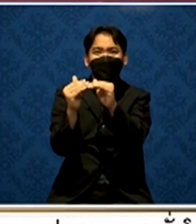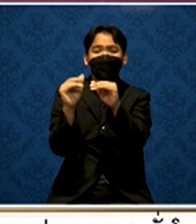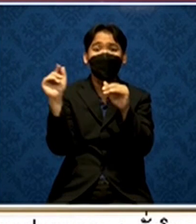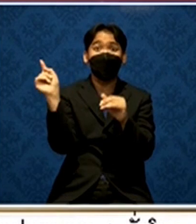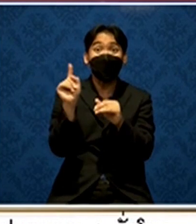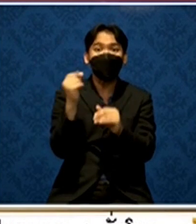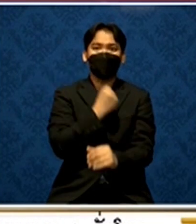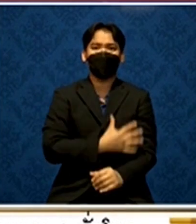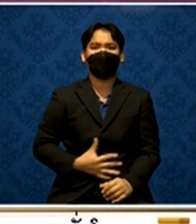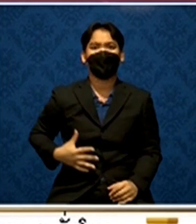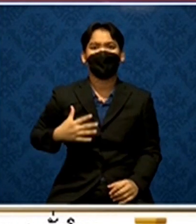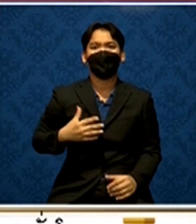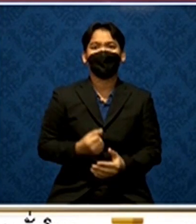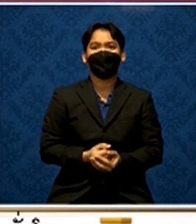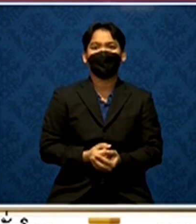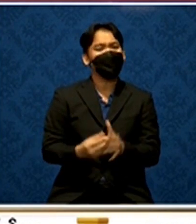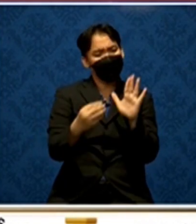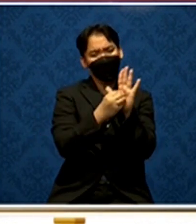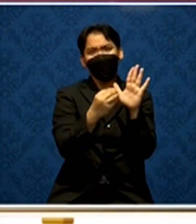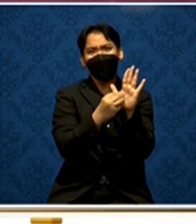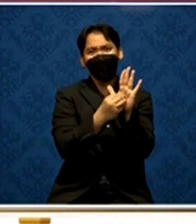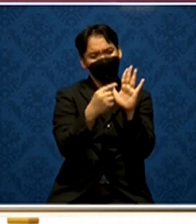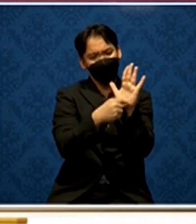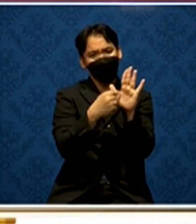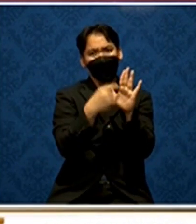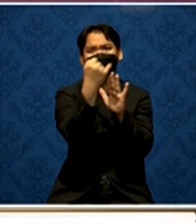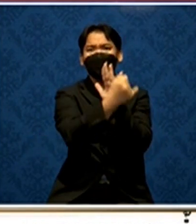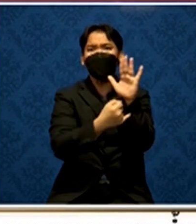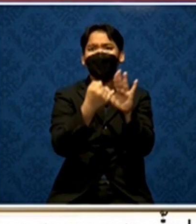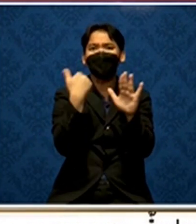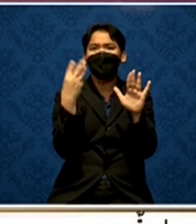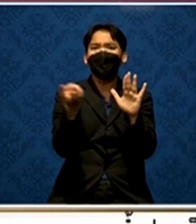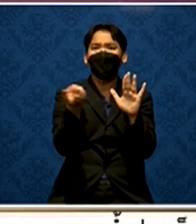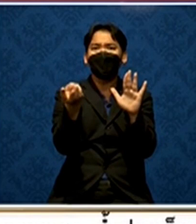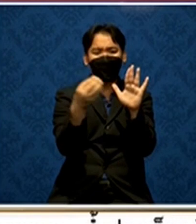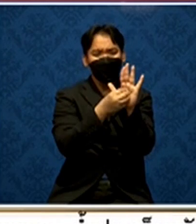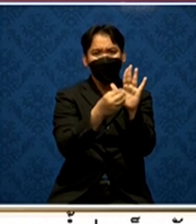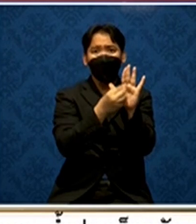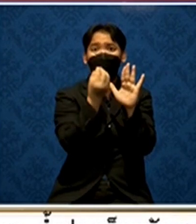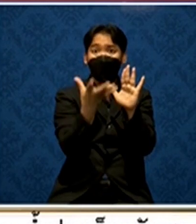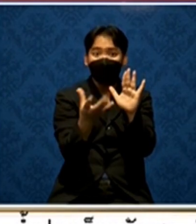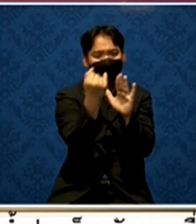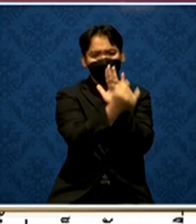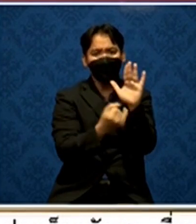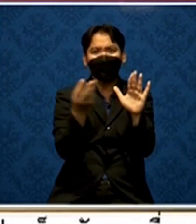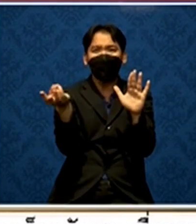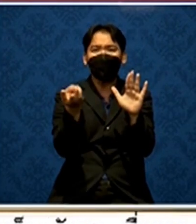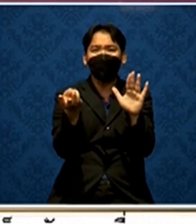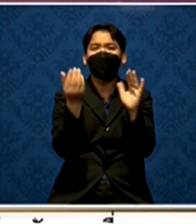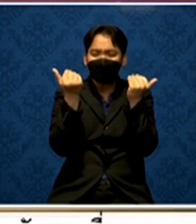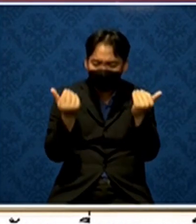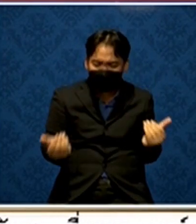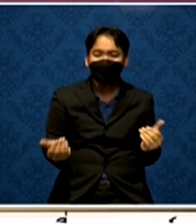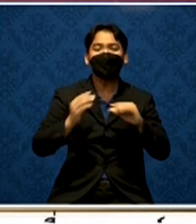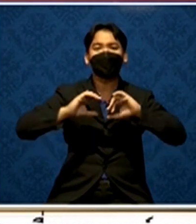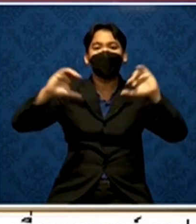พไม่ใช่กระจุกแต่ในเมืองหลวงวันนี้รัฐควรกลับไปแก้ไขและจัดสรรงบประมาณ